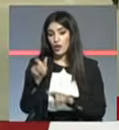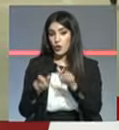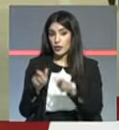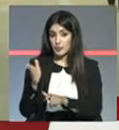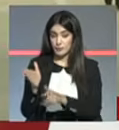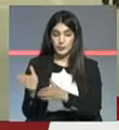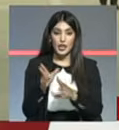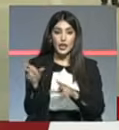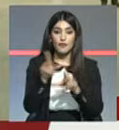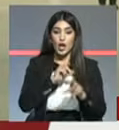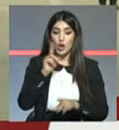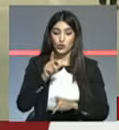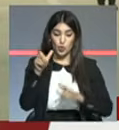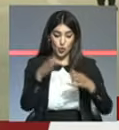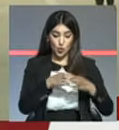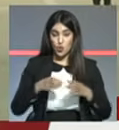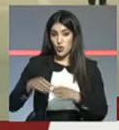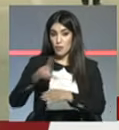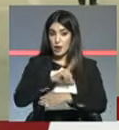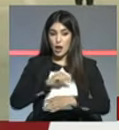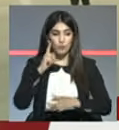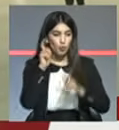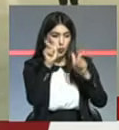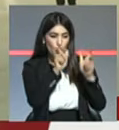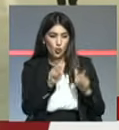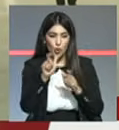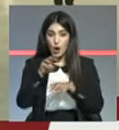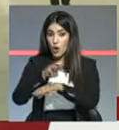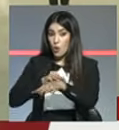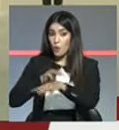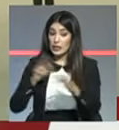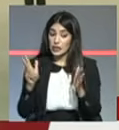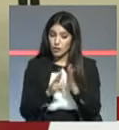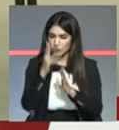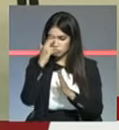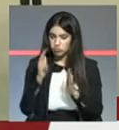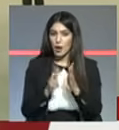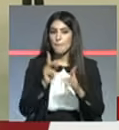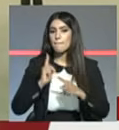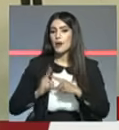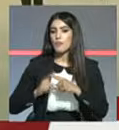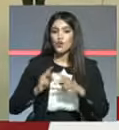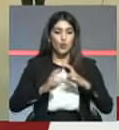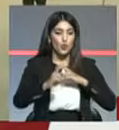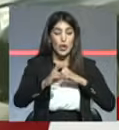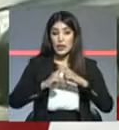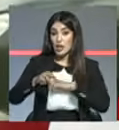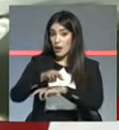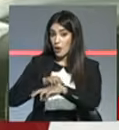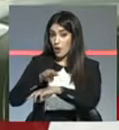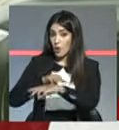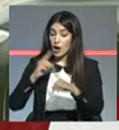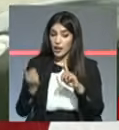واكد على هذه الوحدات الامنيه ذاتيه الوقوف على مستوى الولايات على التطبيق الصارم لمنع التنقل بين عده مناطق خاصه منها